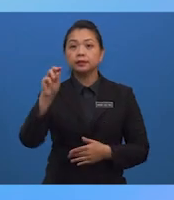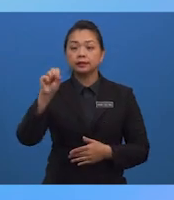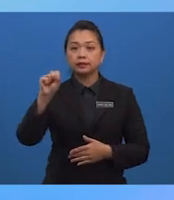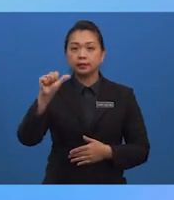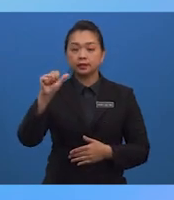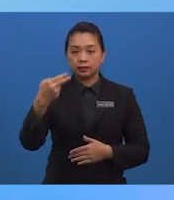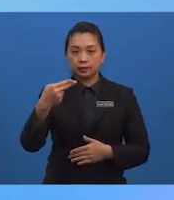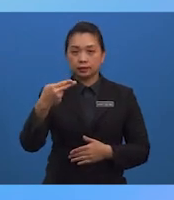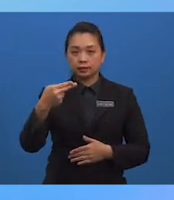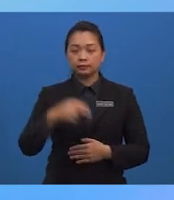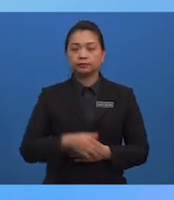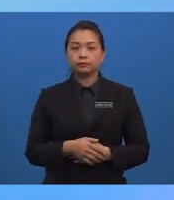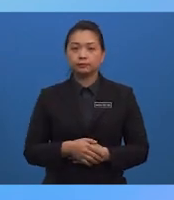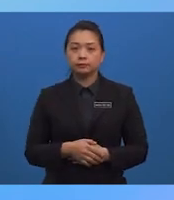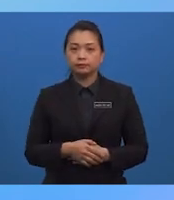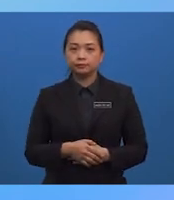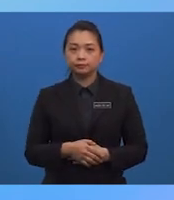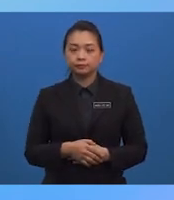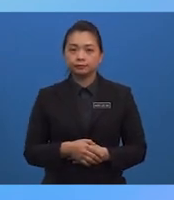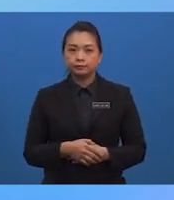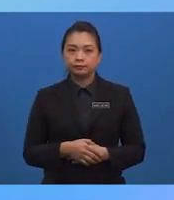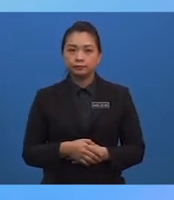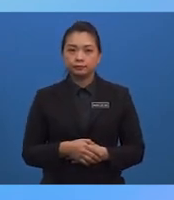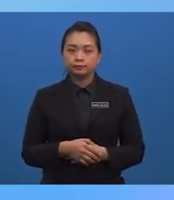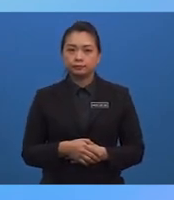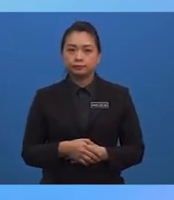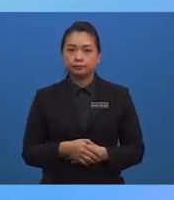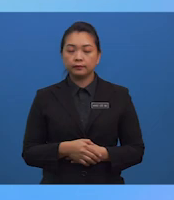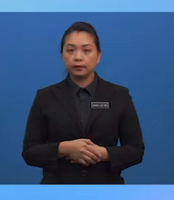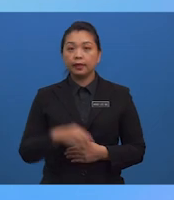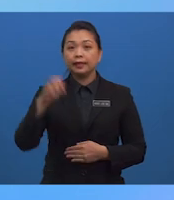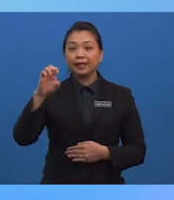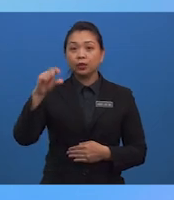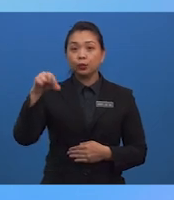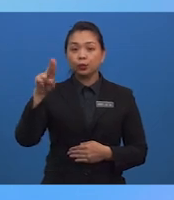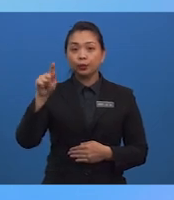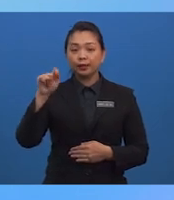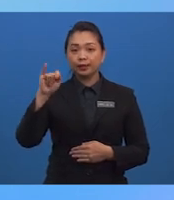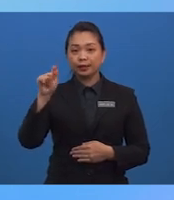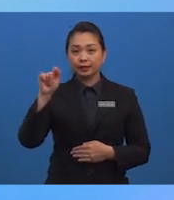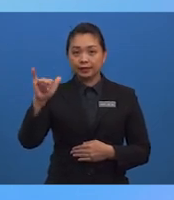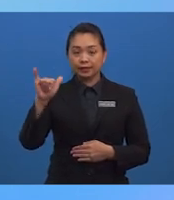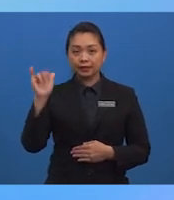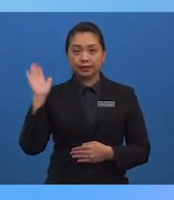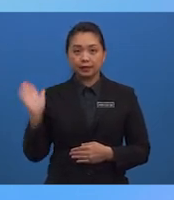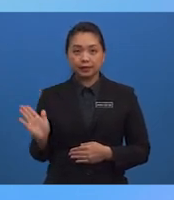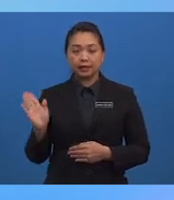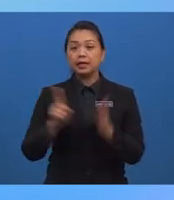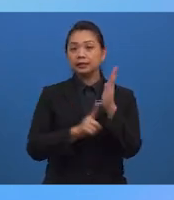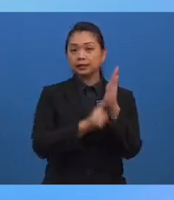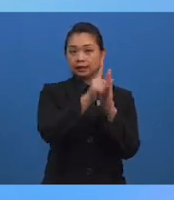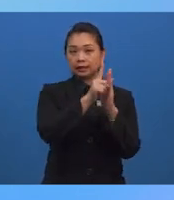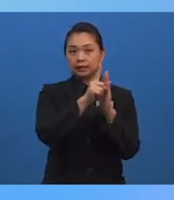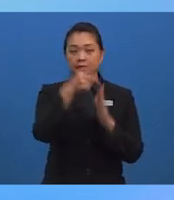atau penguasaan pemilikan terhadap syarikat tempatan. Equity modal asing tinggi kerana syarikat